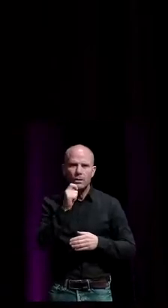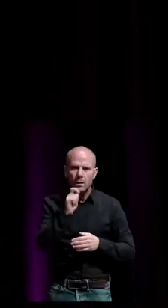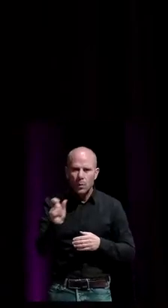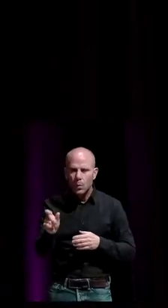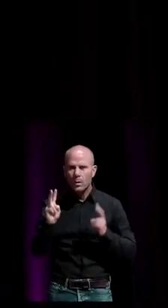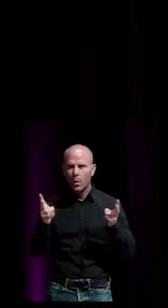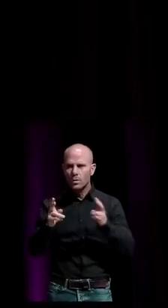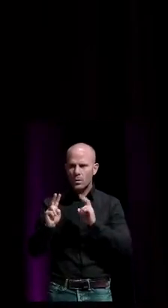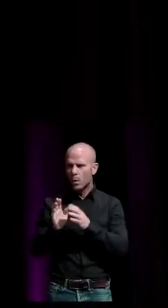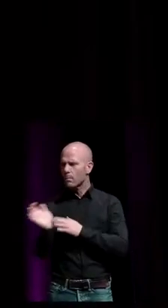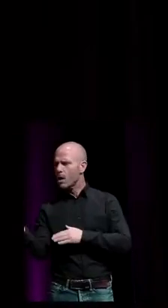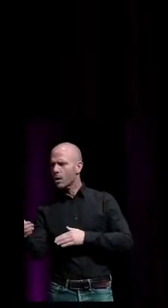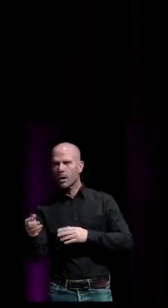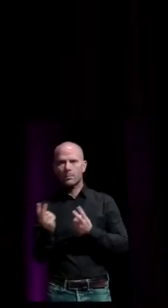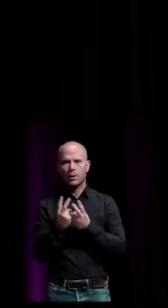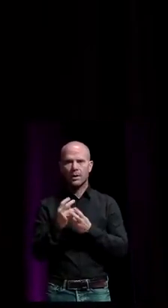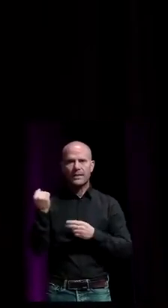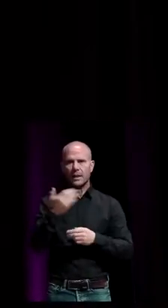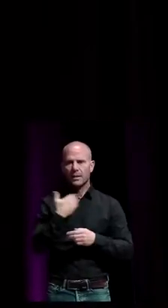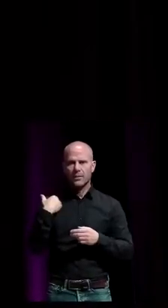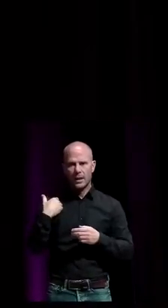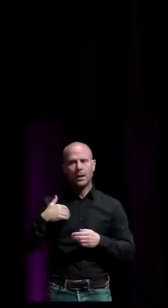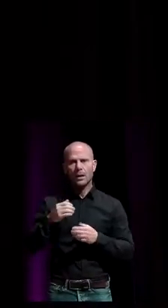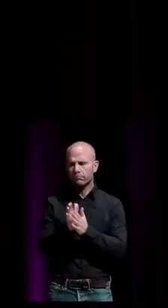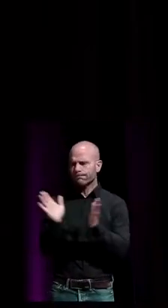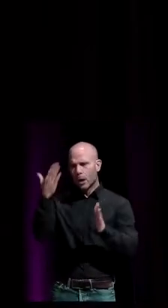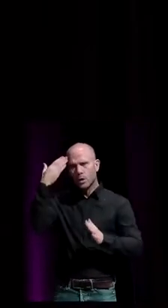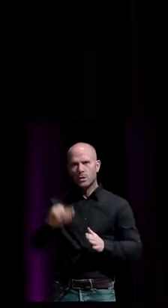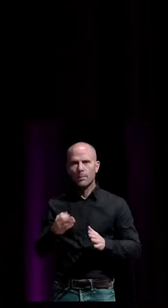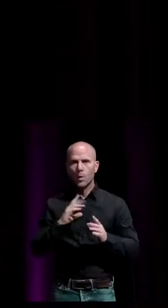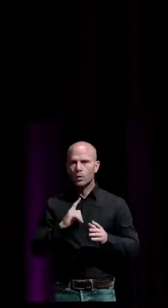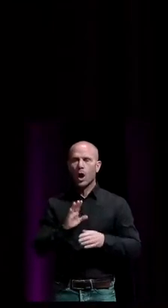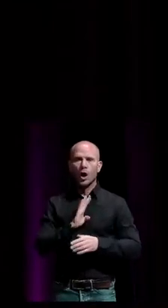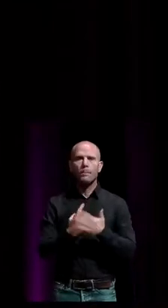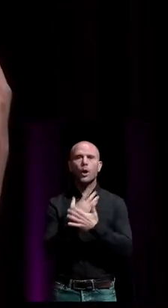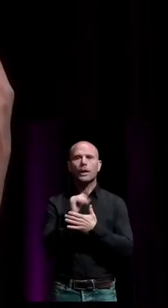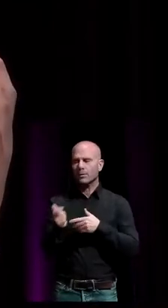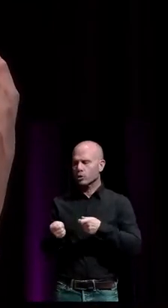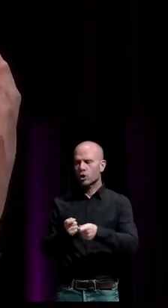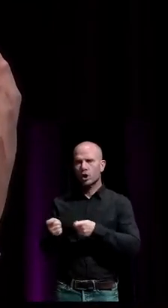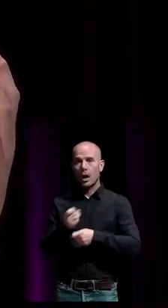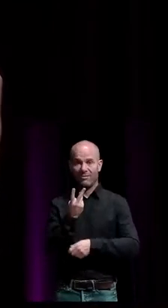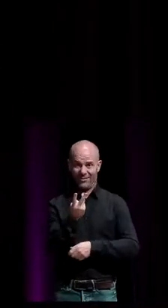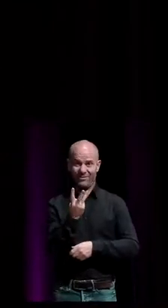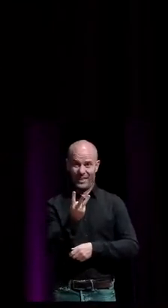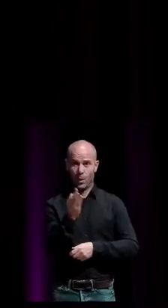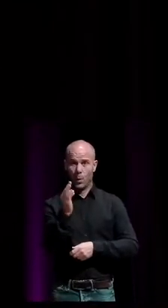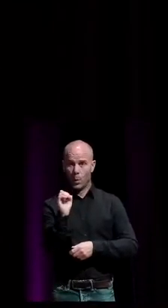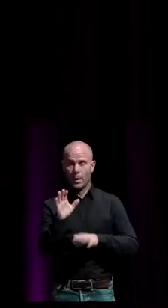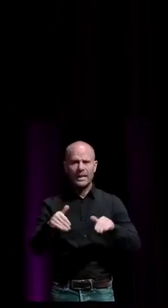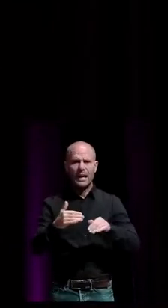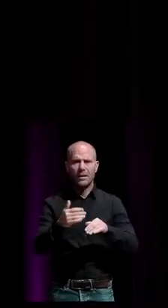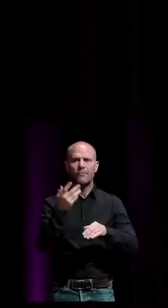alltihopa. Så det är väldigt viktigt att vi får ett bättre grepp där och att vi har bättre styrinstrument. Vilket WHO har sagt till exempel för många, många år